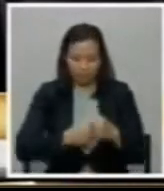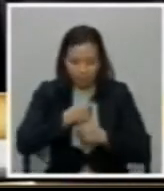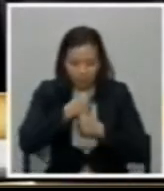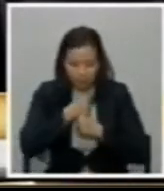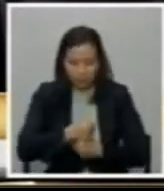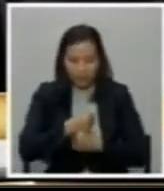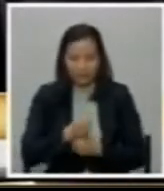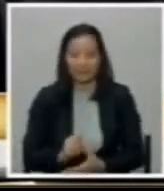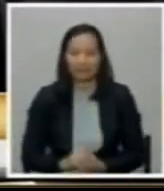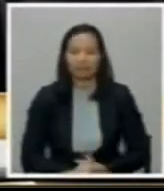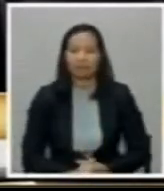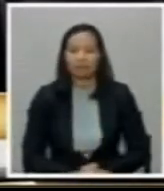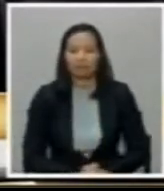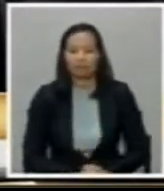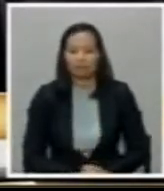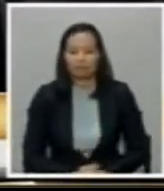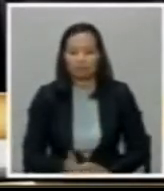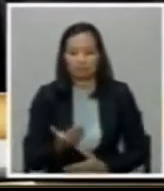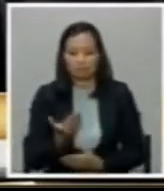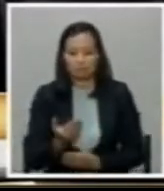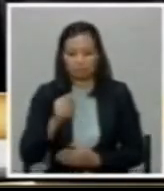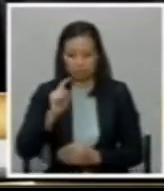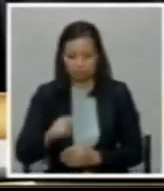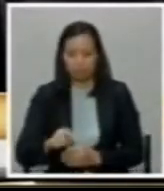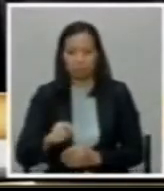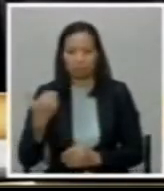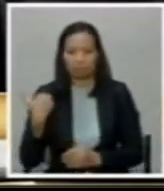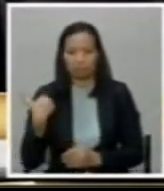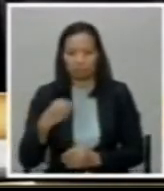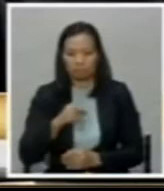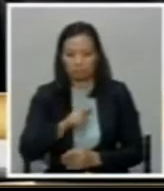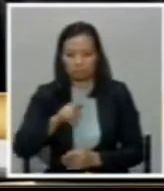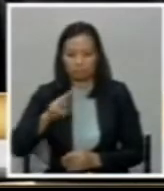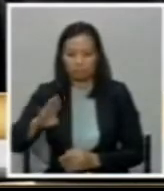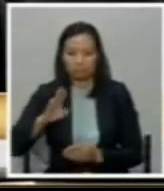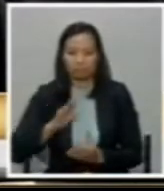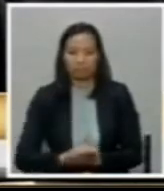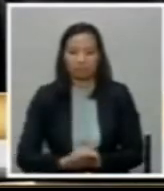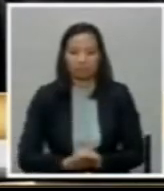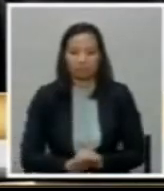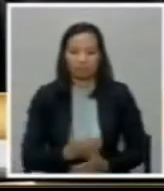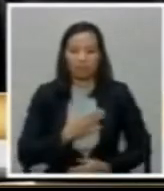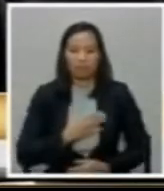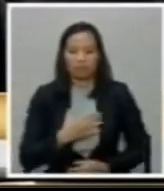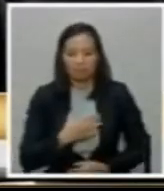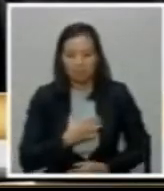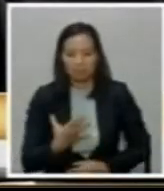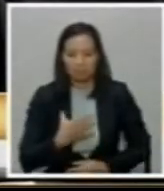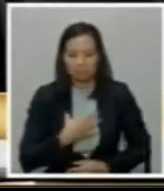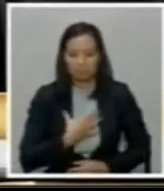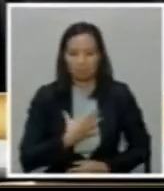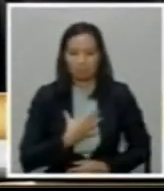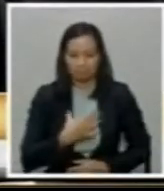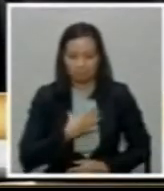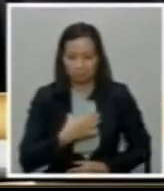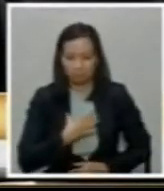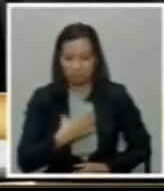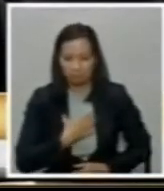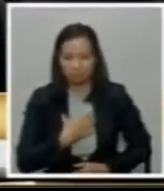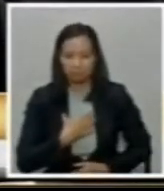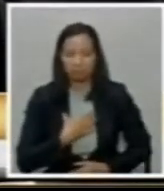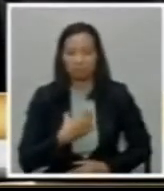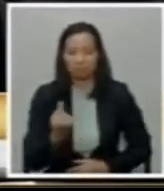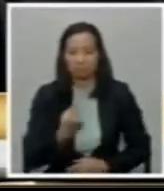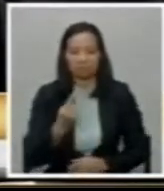เพราะนั้นหลักใหญ่เลยนะครับก็คือจะต้องมีการใช้ระบบที่ไม่ใช่เป็นสมัครใจนะครับซึ่งจริงๆทุกวันนี้ก็เข้าใจว่าท